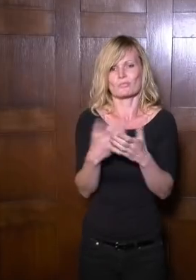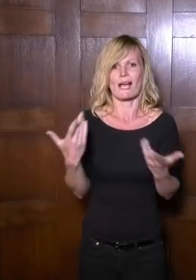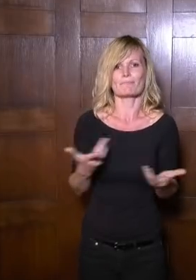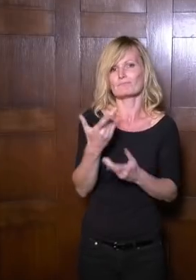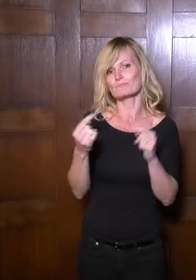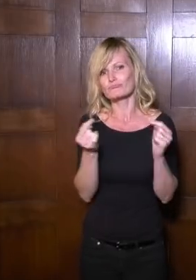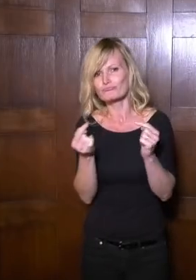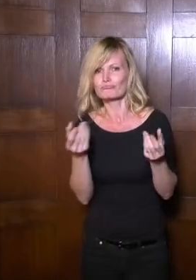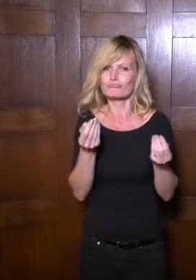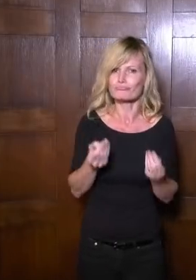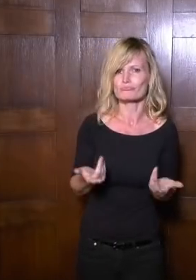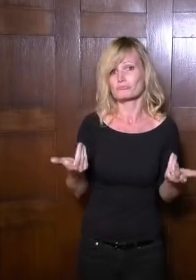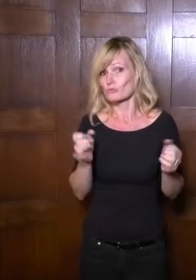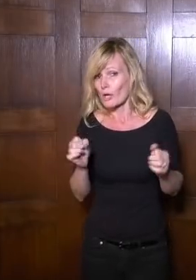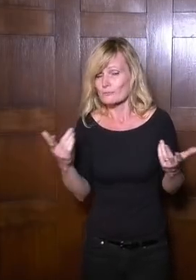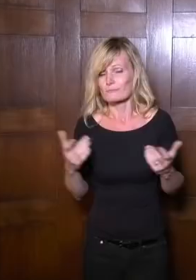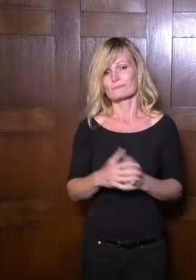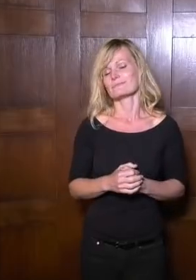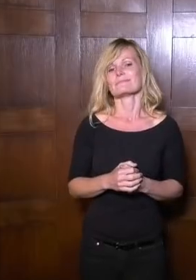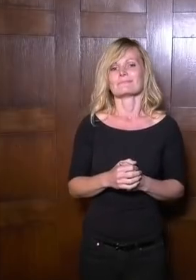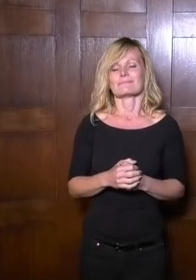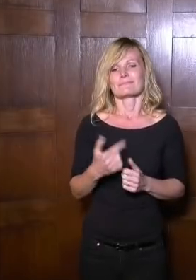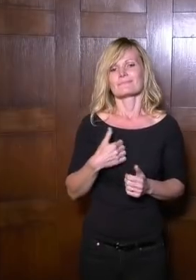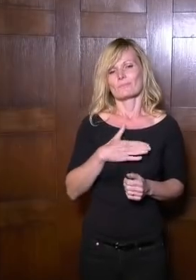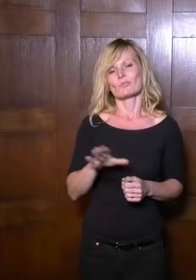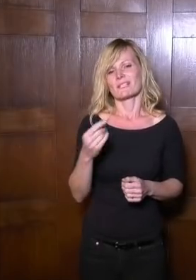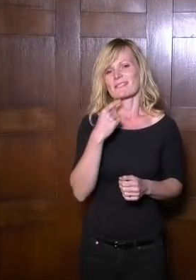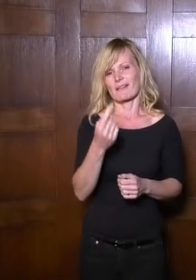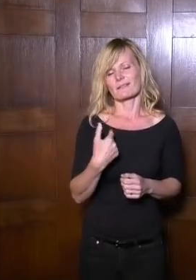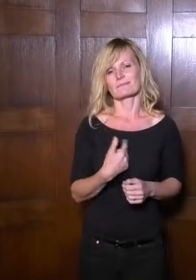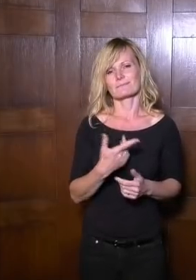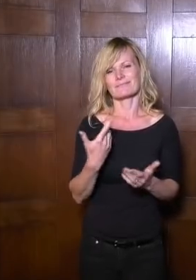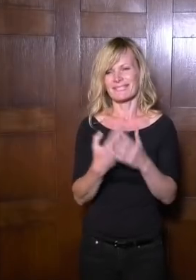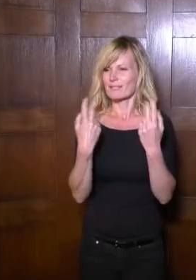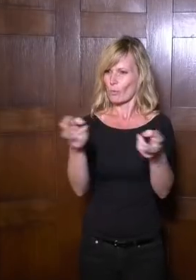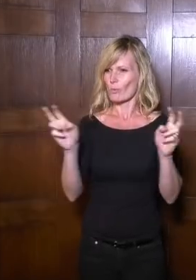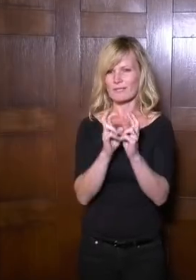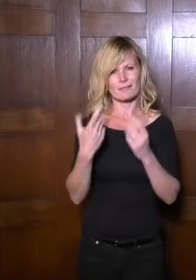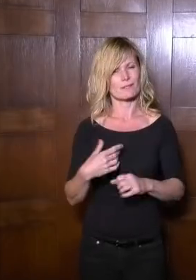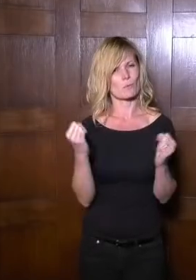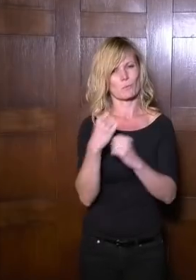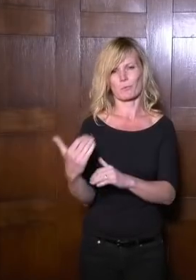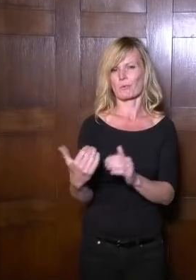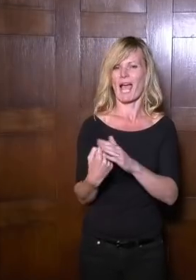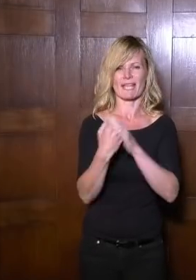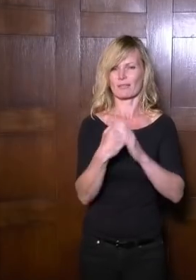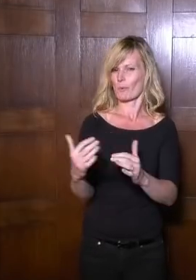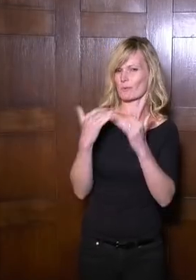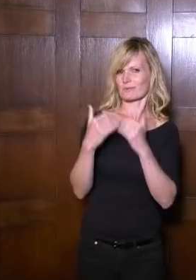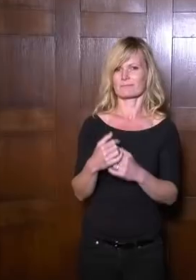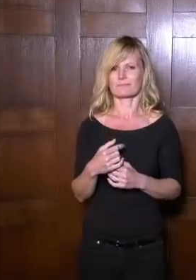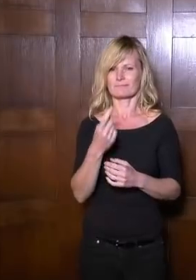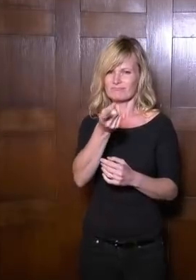andere diskutieren. Ich möchte Ihnen sagen, mich beeindrucken diese Runden und wir werden vieles von dem